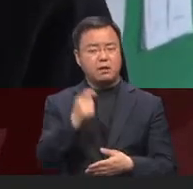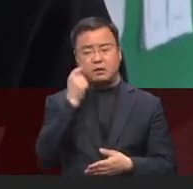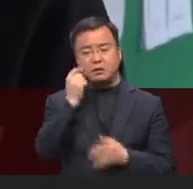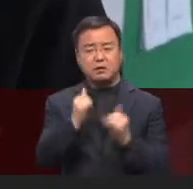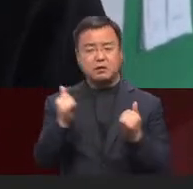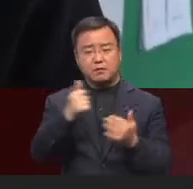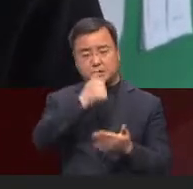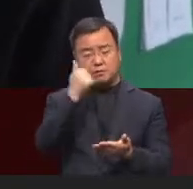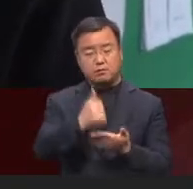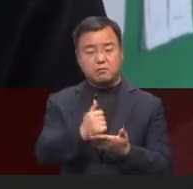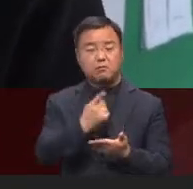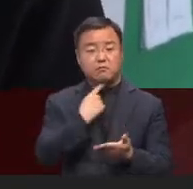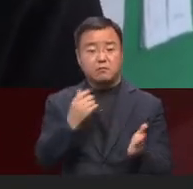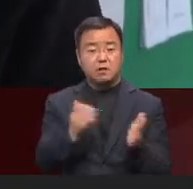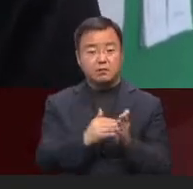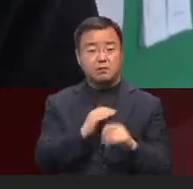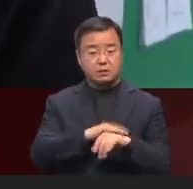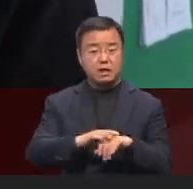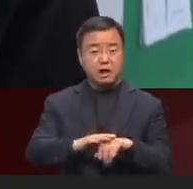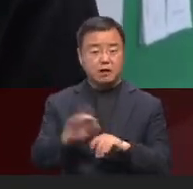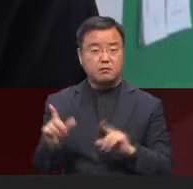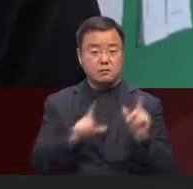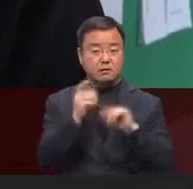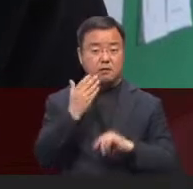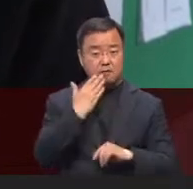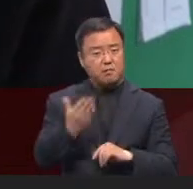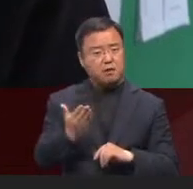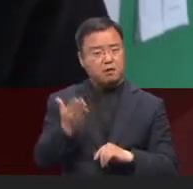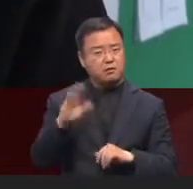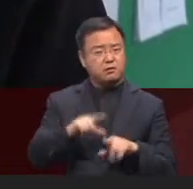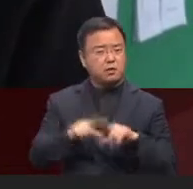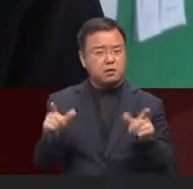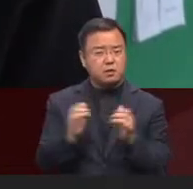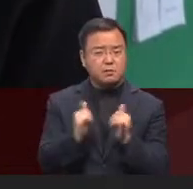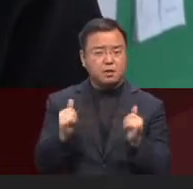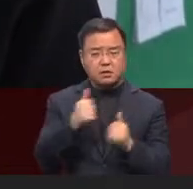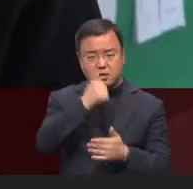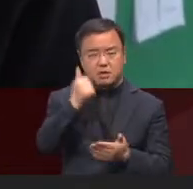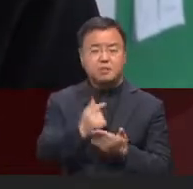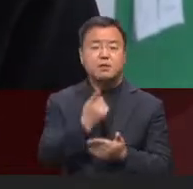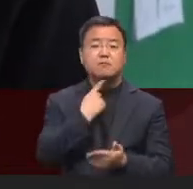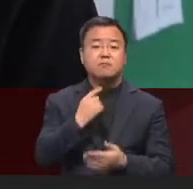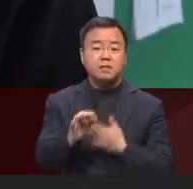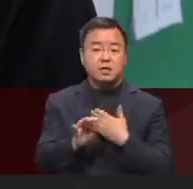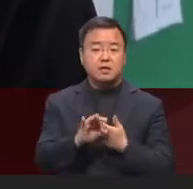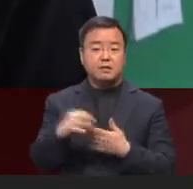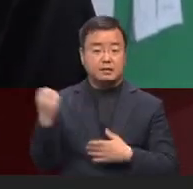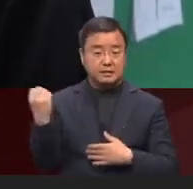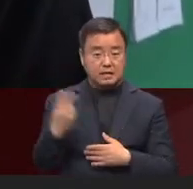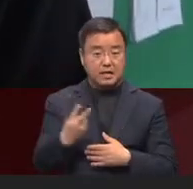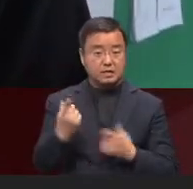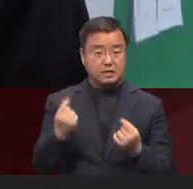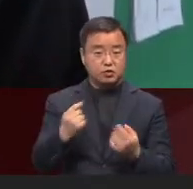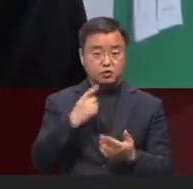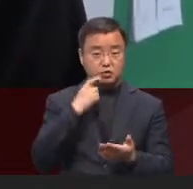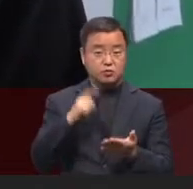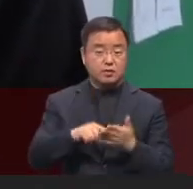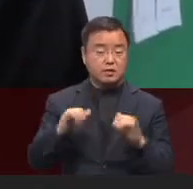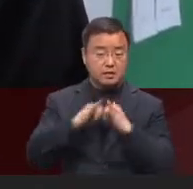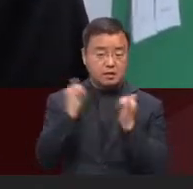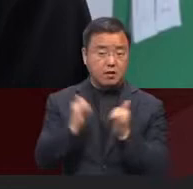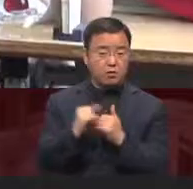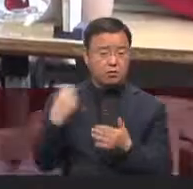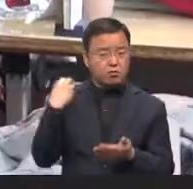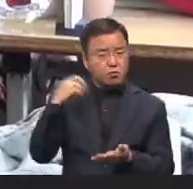범죄를 저질러도 다시 잘 먹고 잘 살 수 있는 반면 일반인들이 범죄 많이 저질렀다면 그렇게 다시 쉽게 사회로 돌아올 수